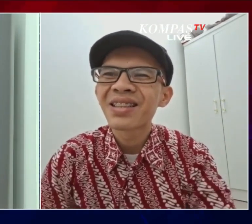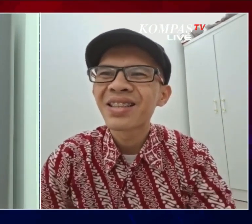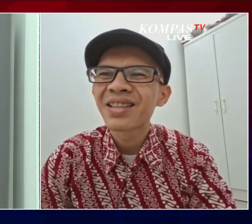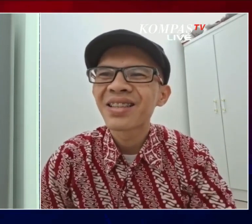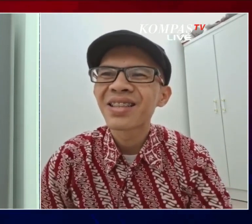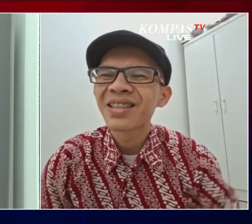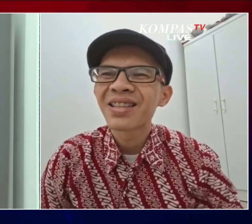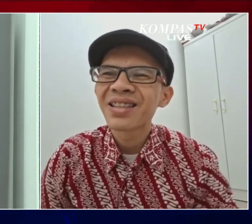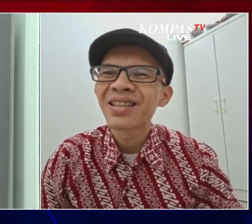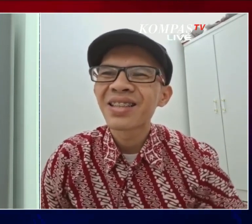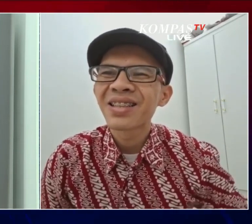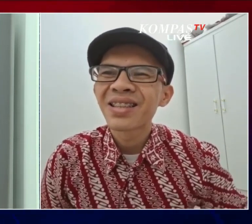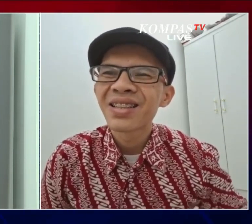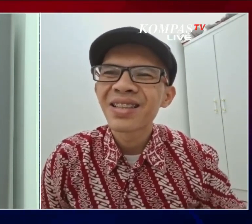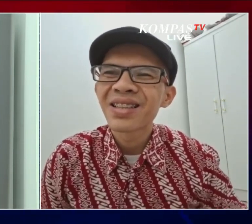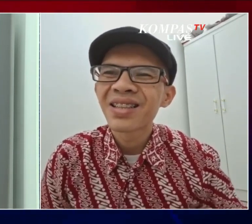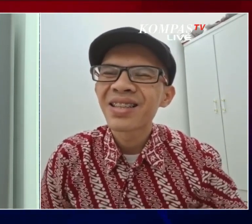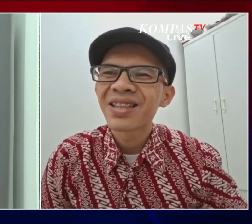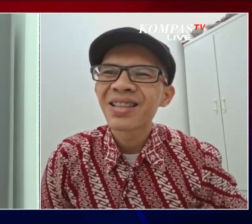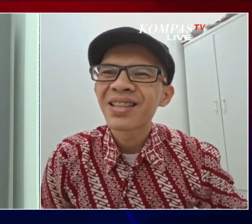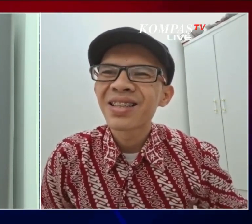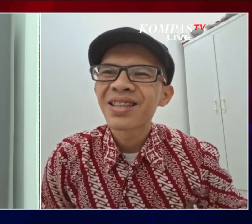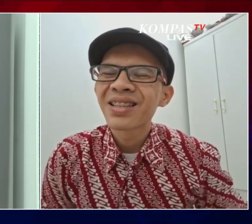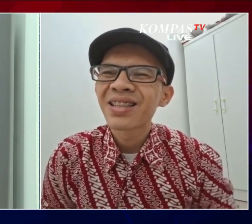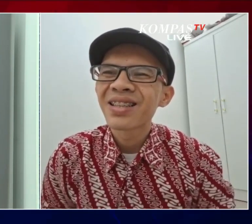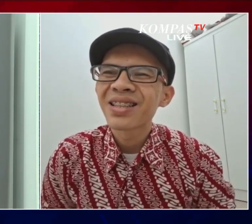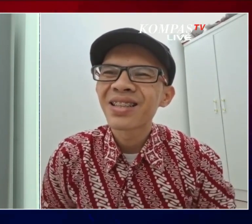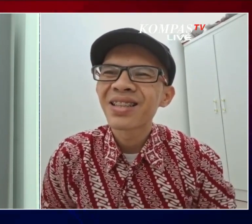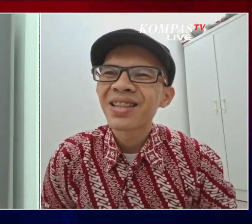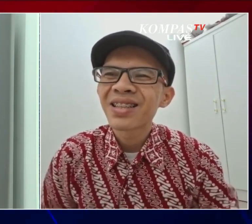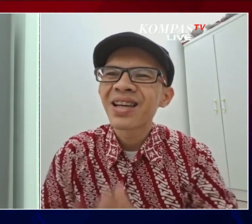komunikasi politik Universitas Al-Azhar, ada Ujang Komarudin, sehat selalu, Kang Ujang.